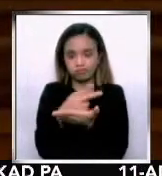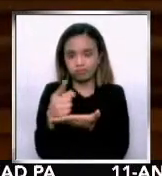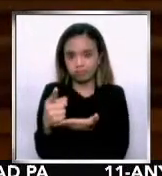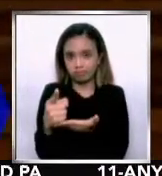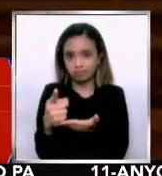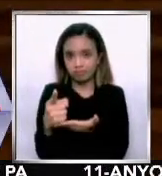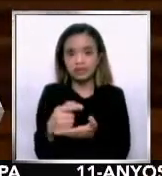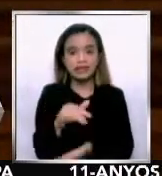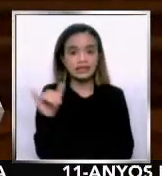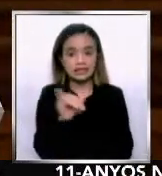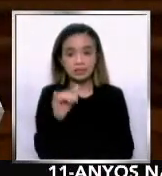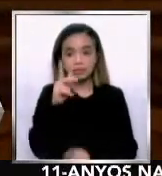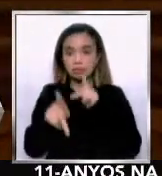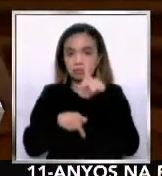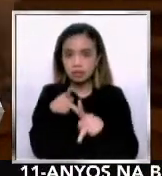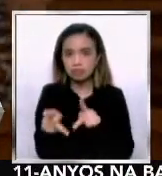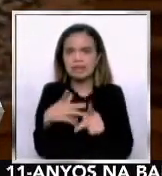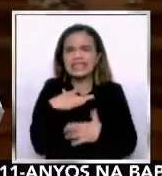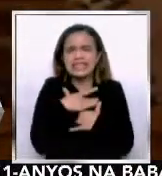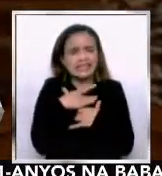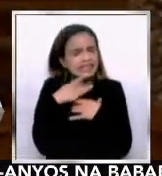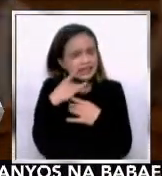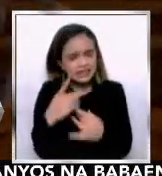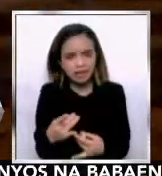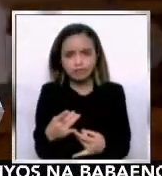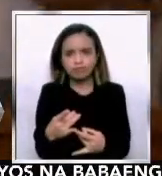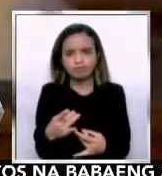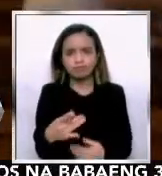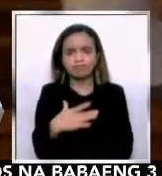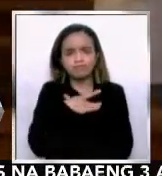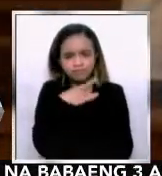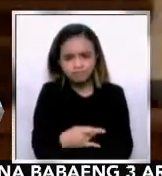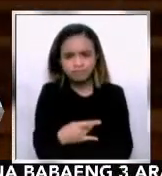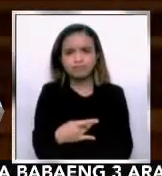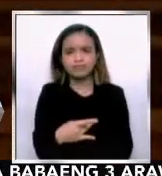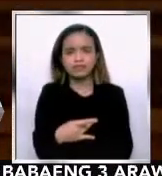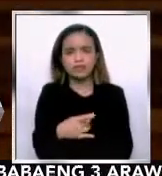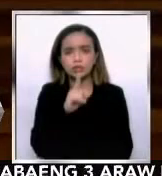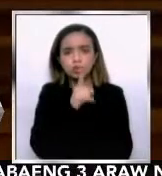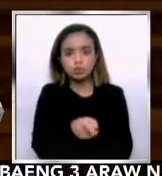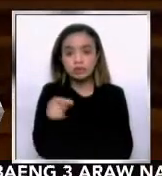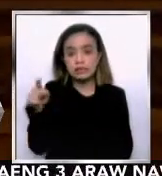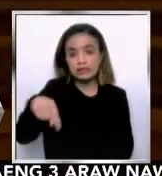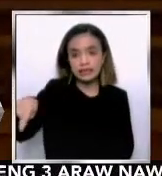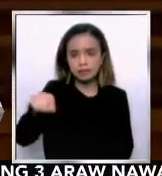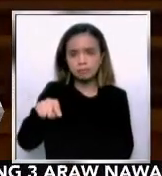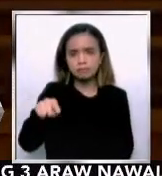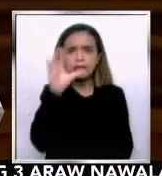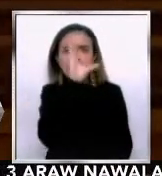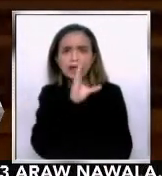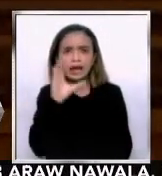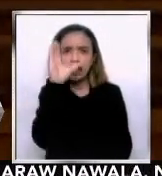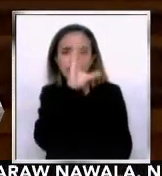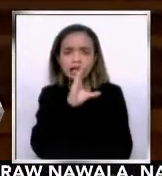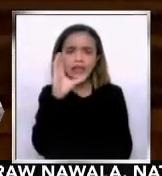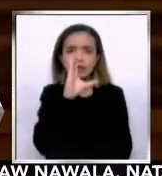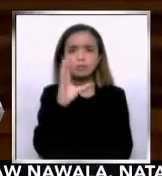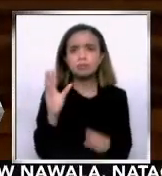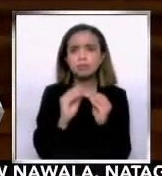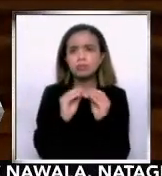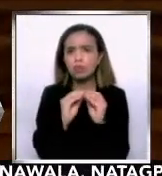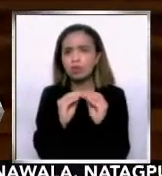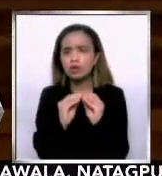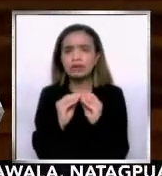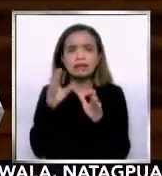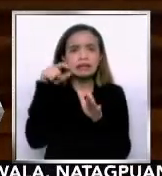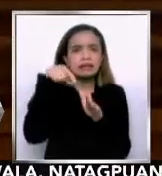ay nananabik. At higit siguro sa pananabik ay naghahanap ng mas malalim na kahulugan sa buhay. Lalo na nga